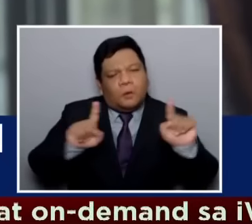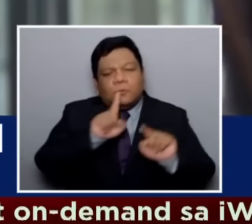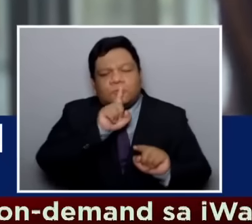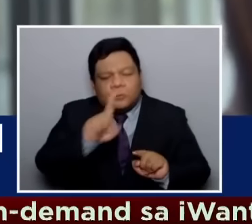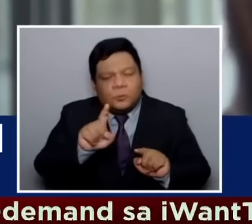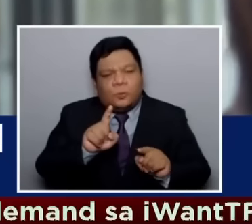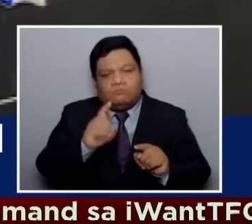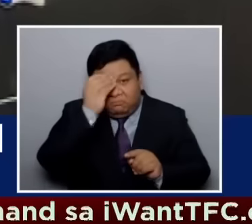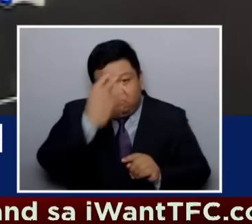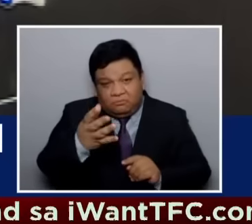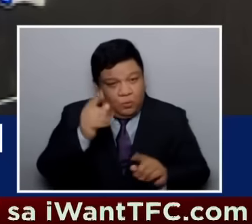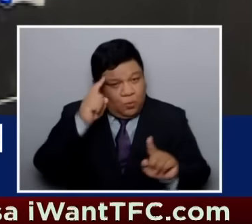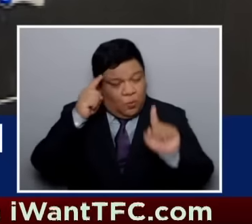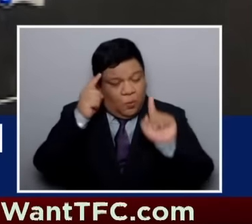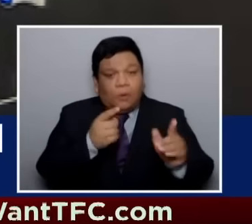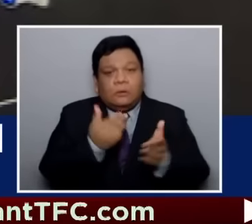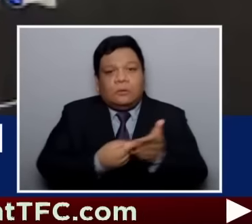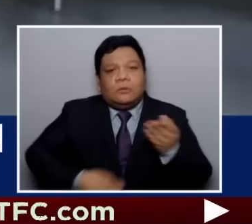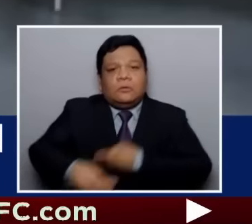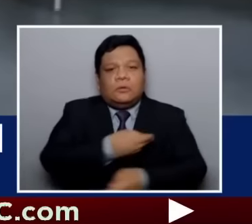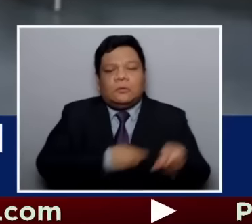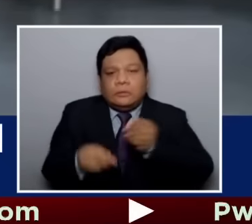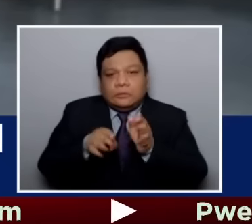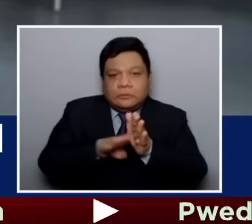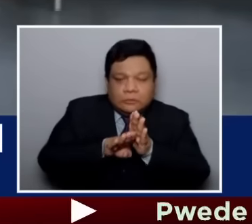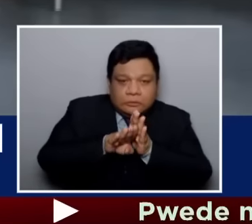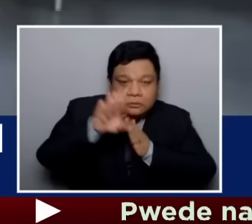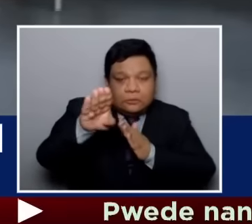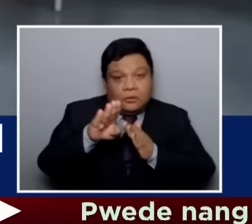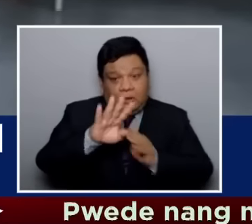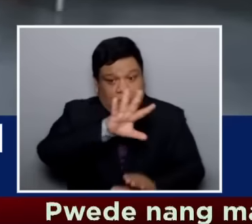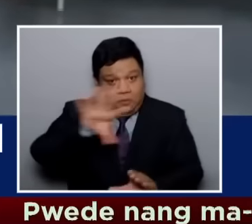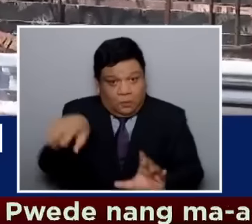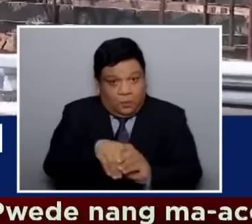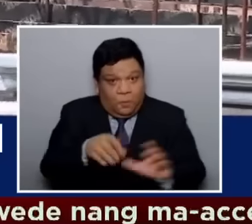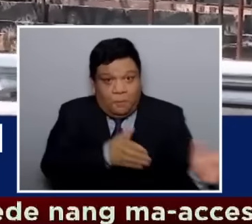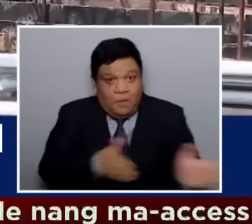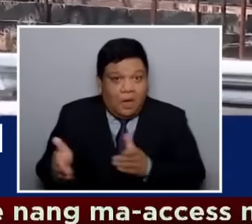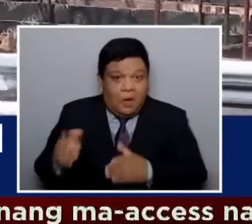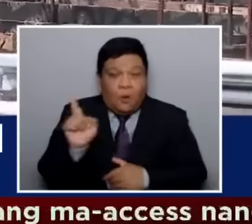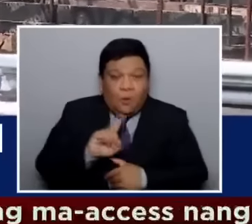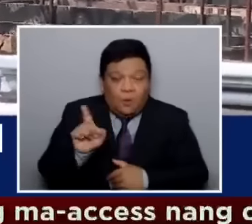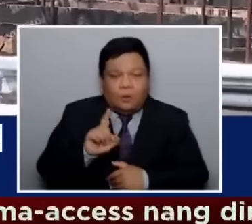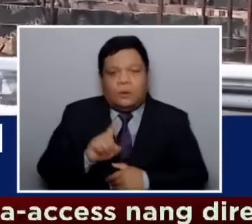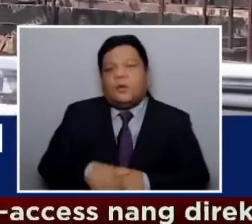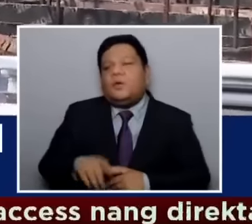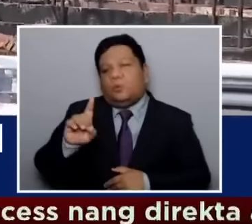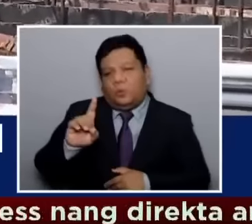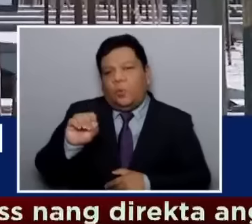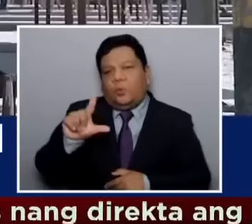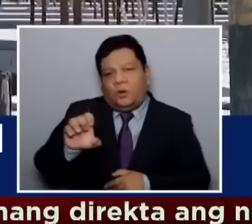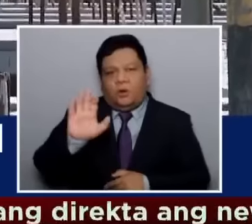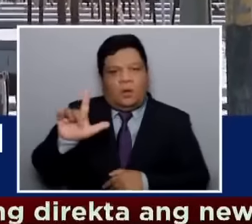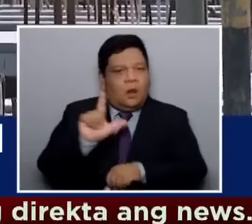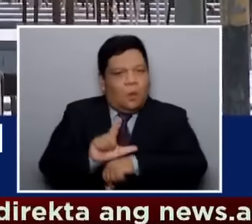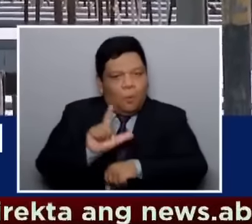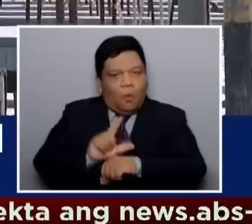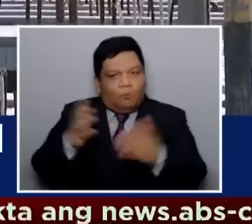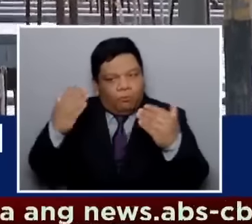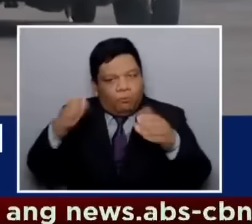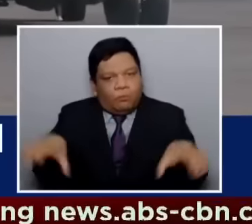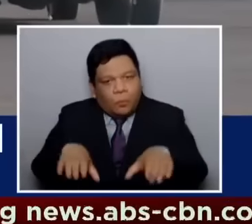buong pamahalaan. At kabilang sa pangmatagalang plano, ang isang labor and employment plan para makalikha ng